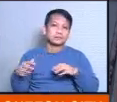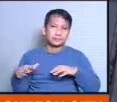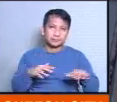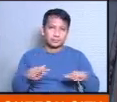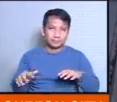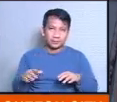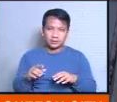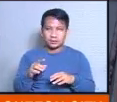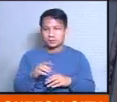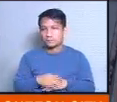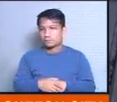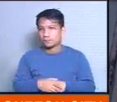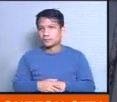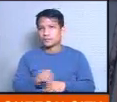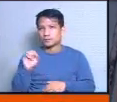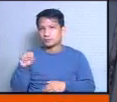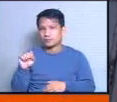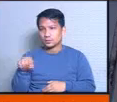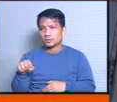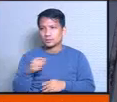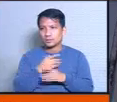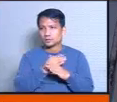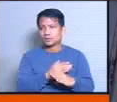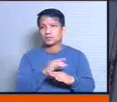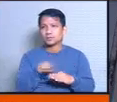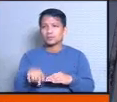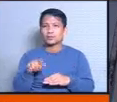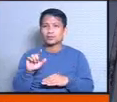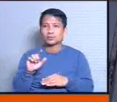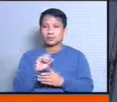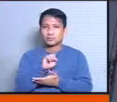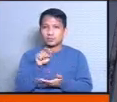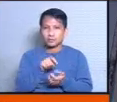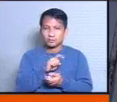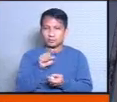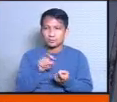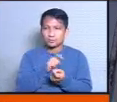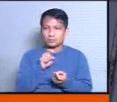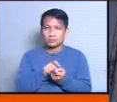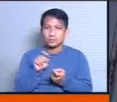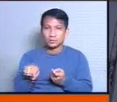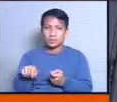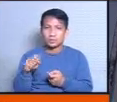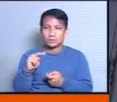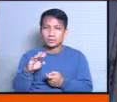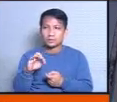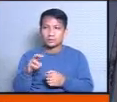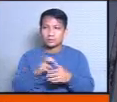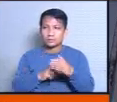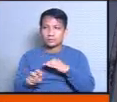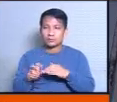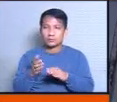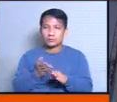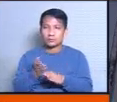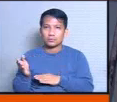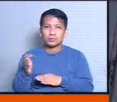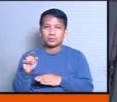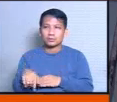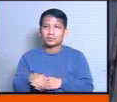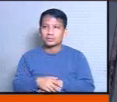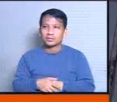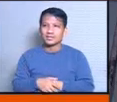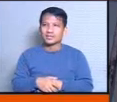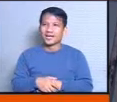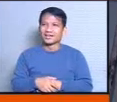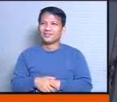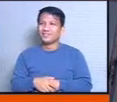sasabi ng mga otoridad, oo. Dinepensahan pa nila ang lokasyon ng pinapagawang Metro Manila subway na tinatahak pala mismo ang